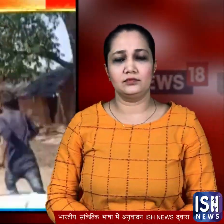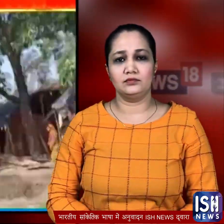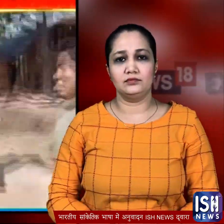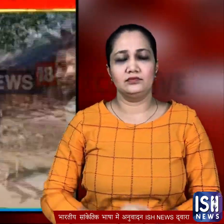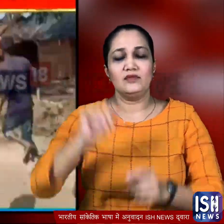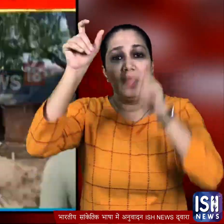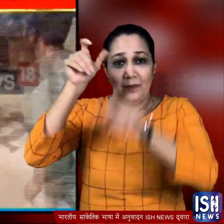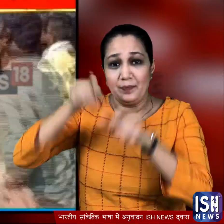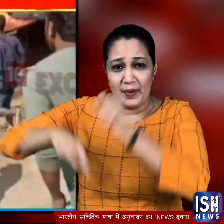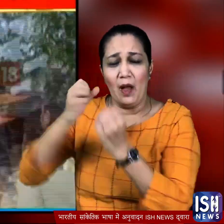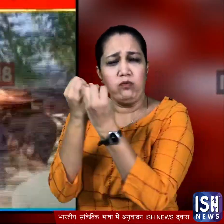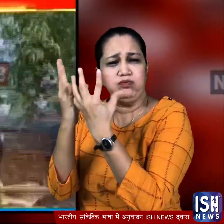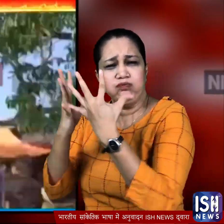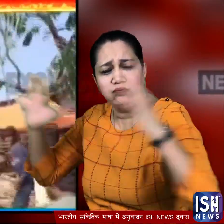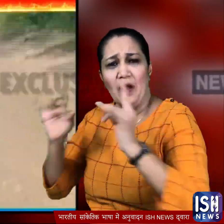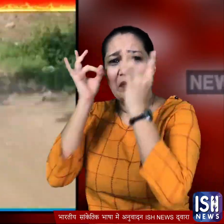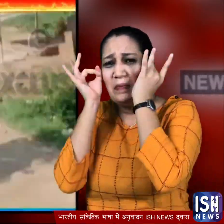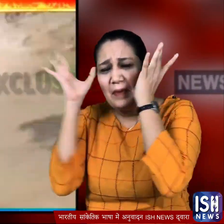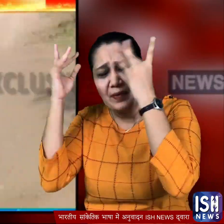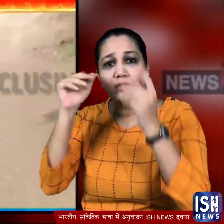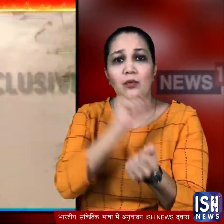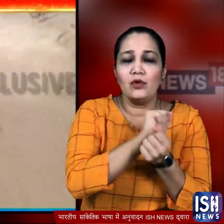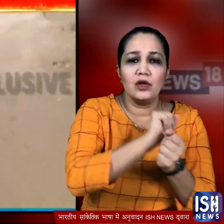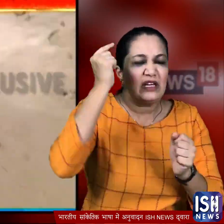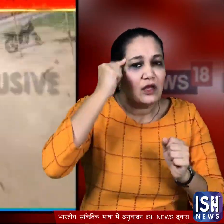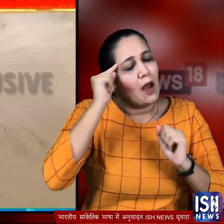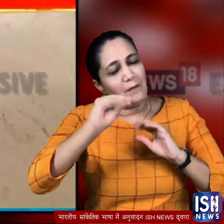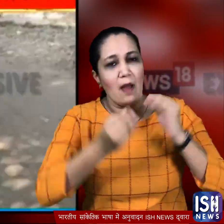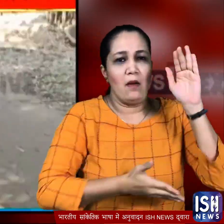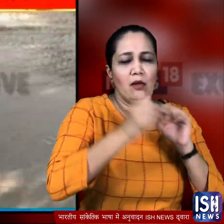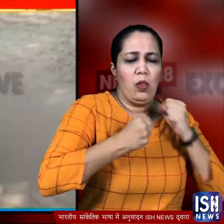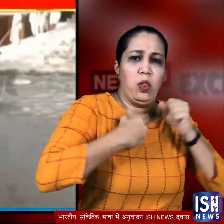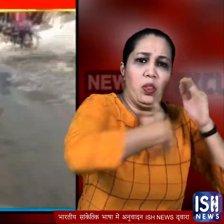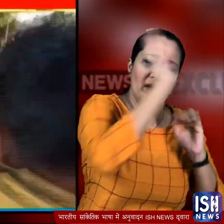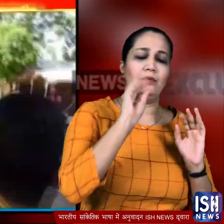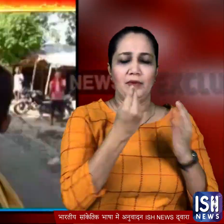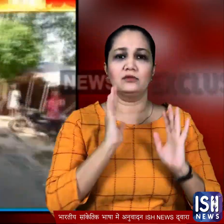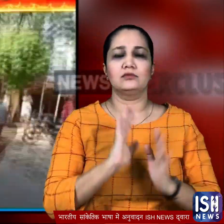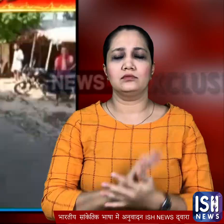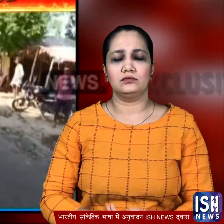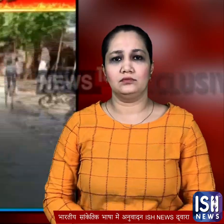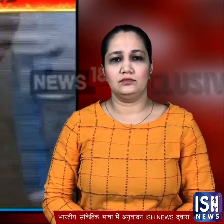हमला करने वालों की गिनती और उनका गुस्सा देखकर पुलिस वालों ने भागने में ही समझदारी समझी।